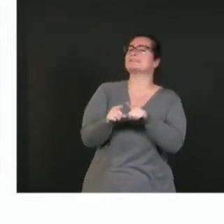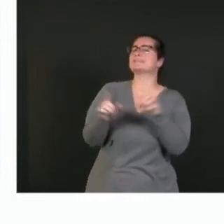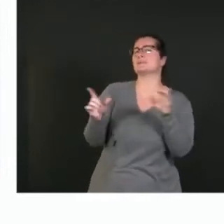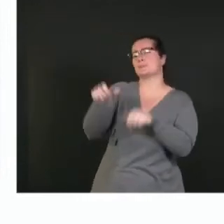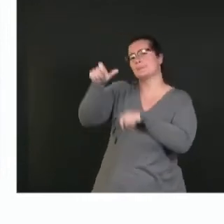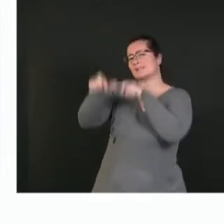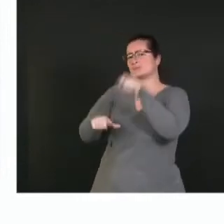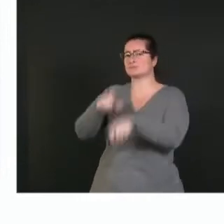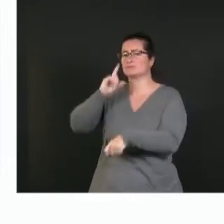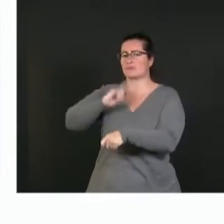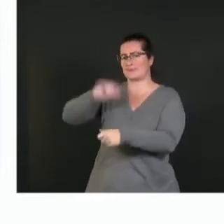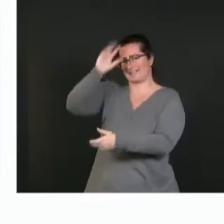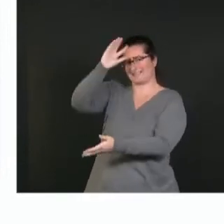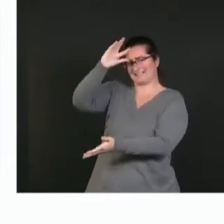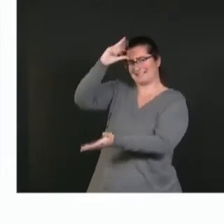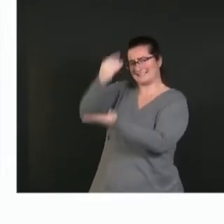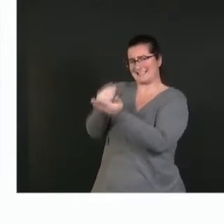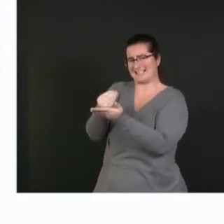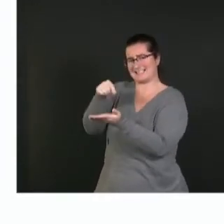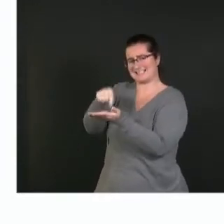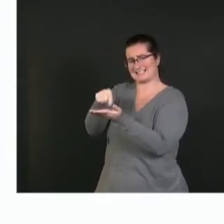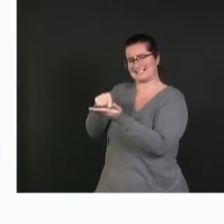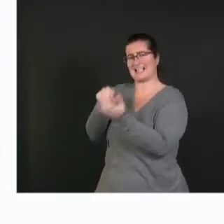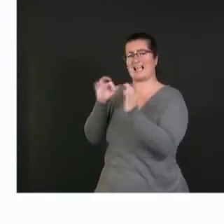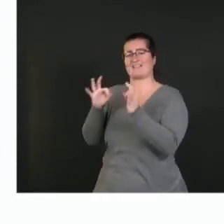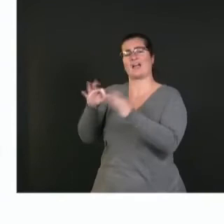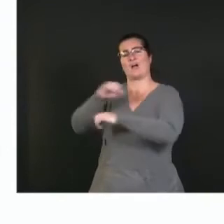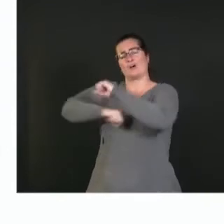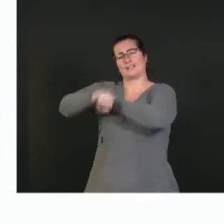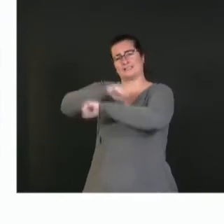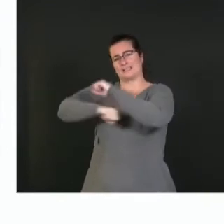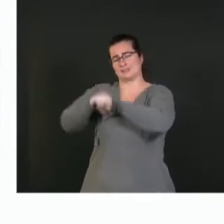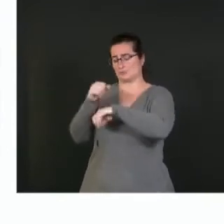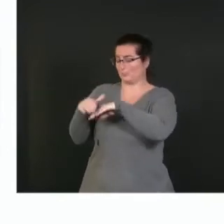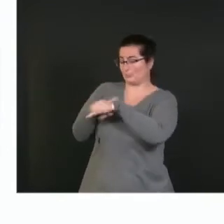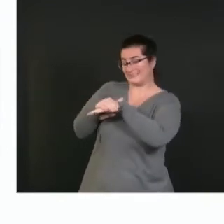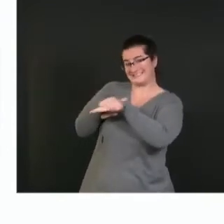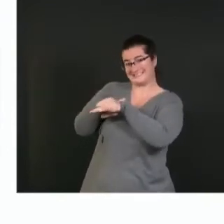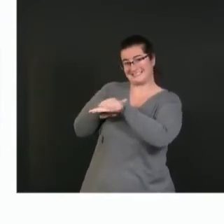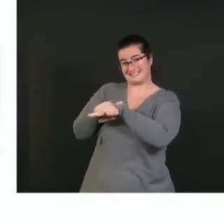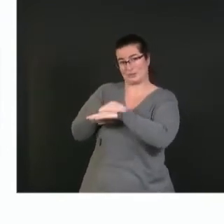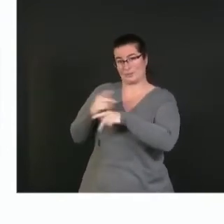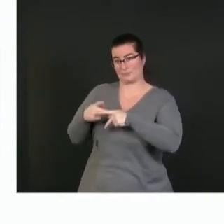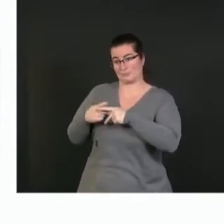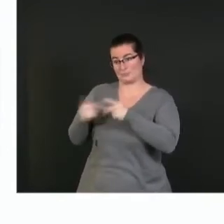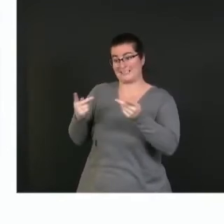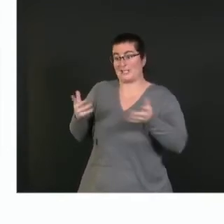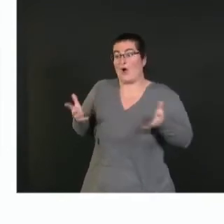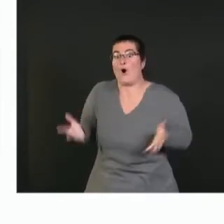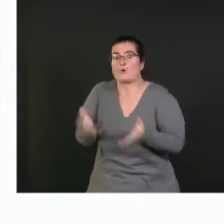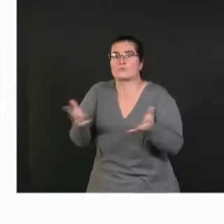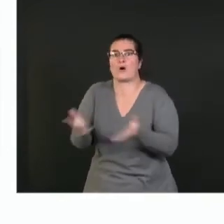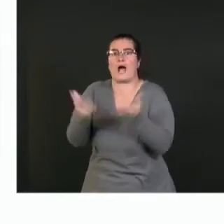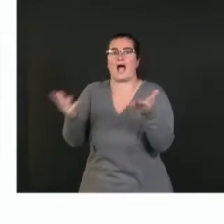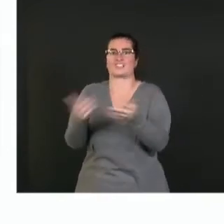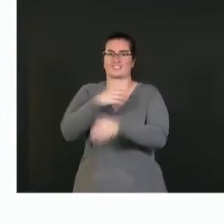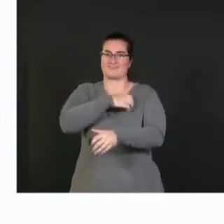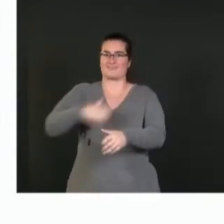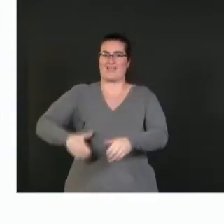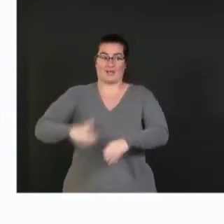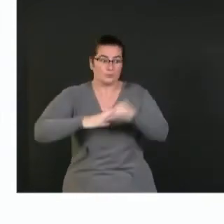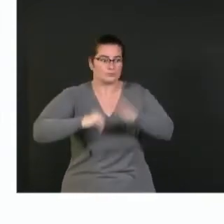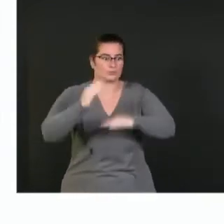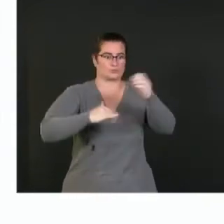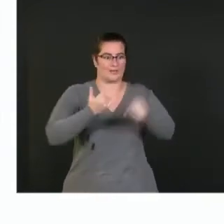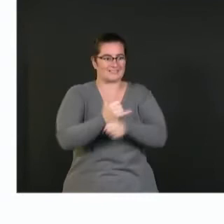les déterminants de l'artificialisation en France et qui montre qu'aujourd'hui, les politiques publiques encouragent les maires à artificialiser. Donc évidemment, si derrière, ils ont